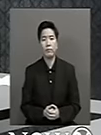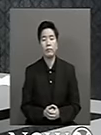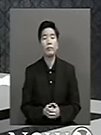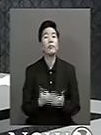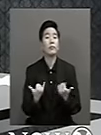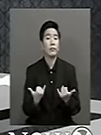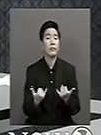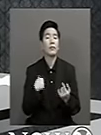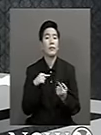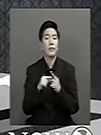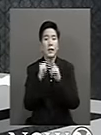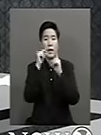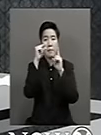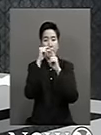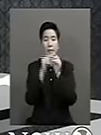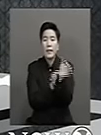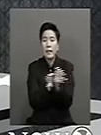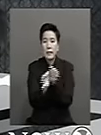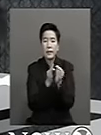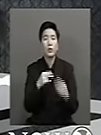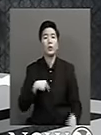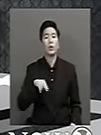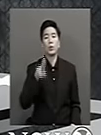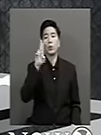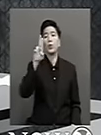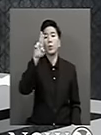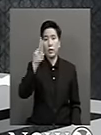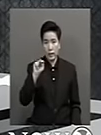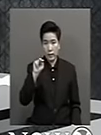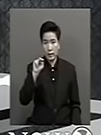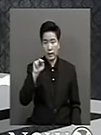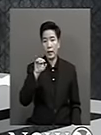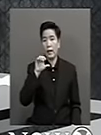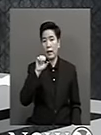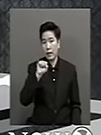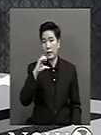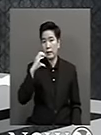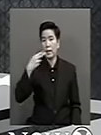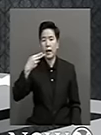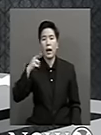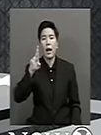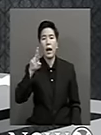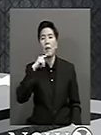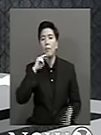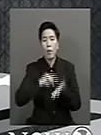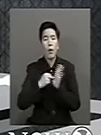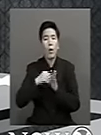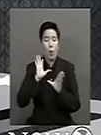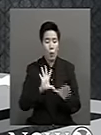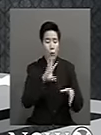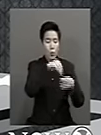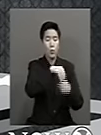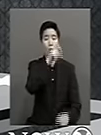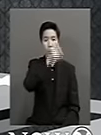ขณะเดียวกันนะครับวันนี้ก็มีคำชี้แจงออกมาจาก UNHCR ครับที่ระบุถึงบุคคลที่ขอลี้ภัยอยู่ที่ฝรั่งเศสนะครับ